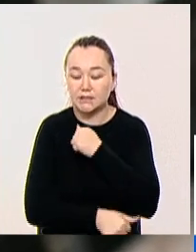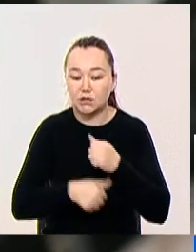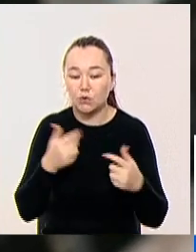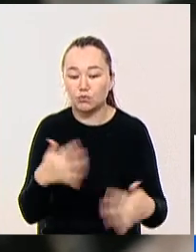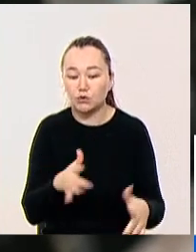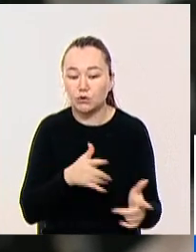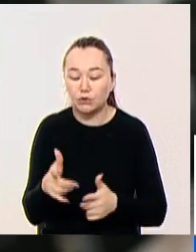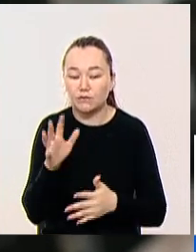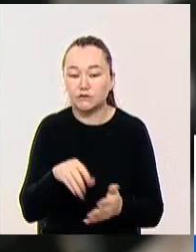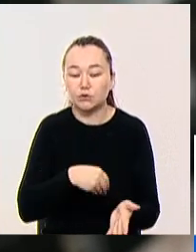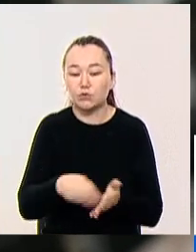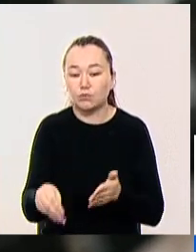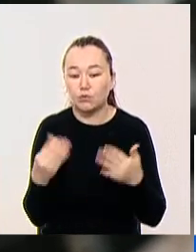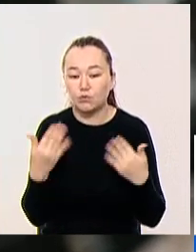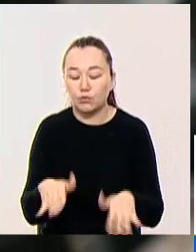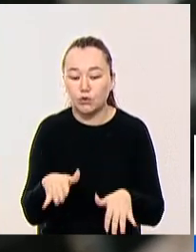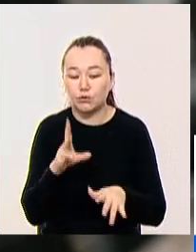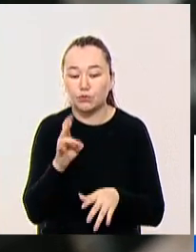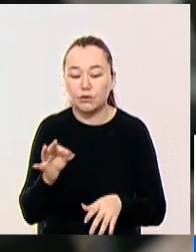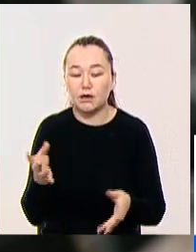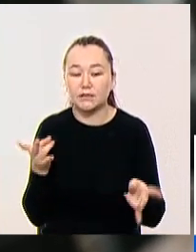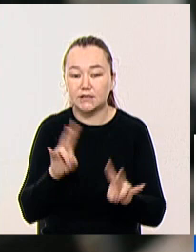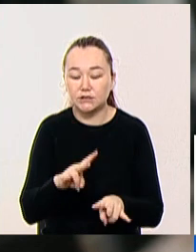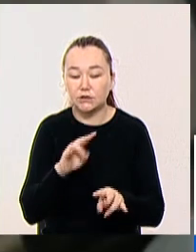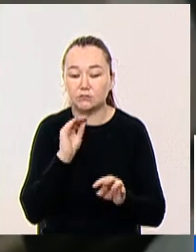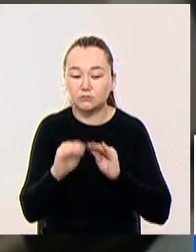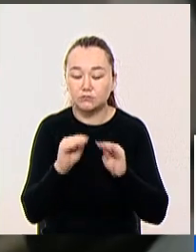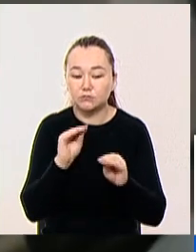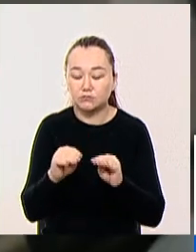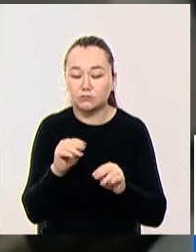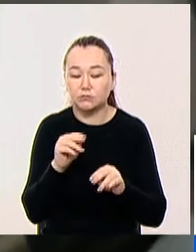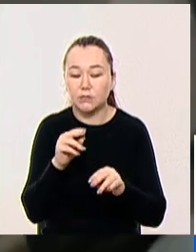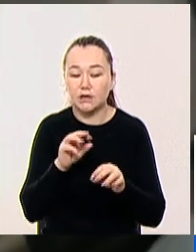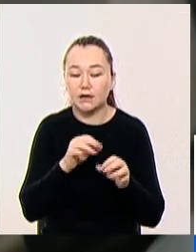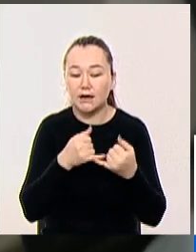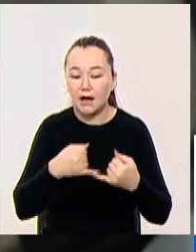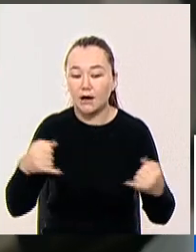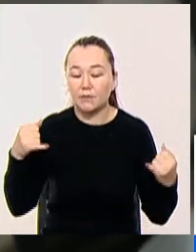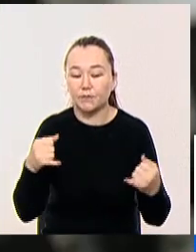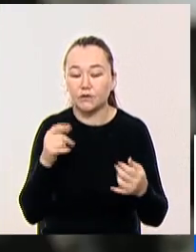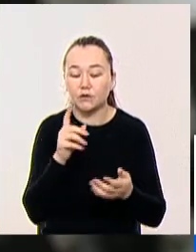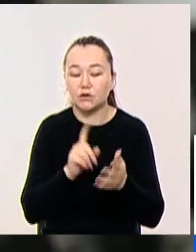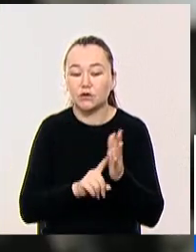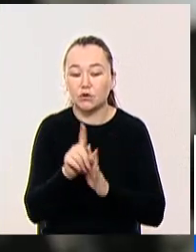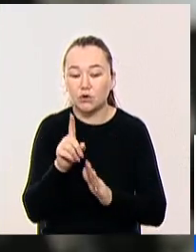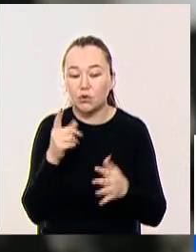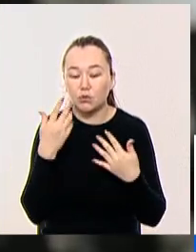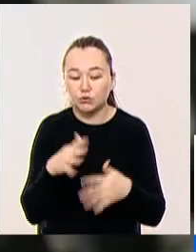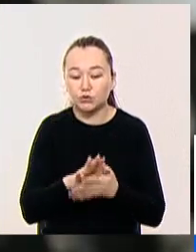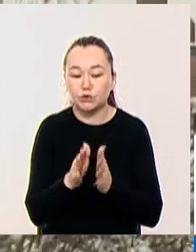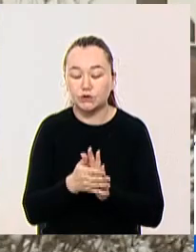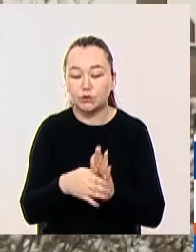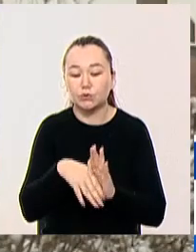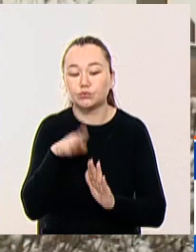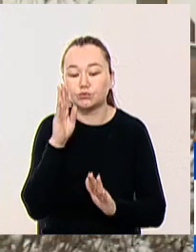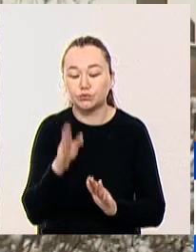готовы, все закуплено. Остается только прокладывать. Прокладка кабельной линии началась. Ситуация выравнивается.